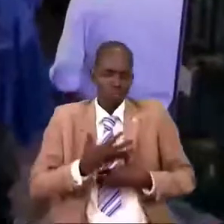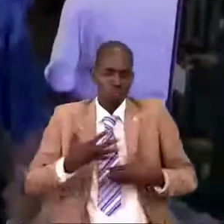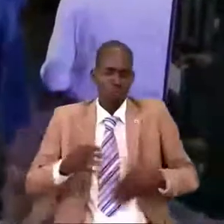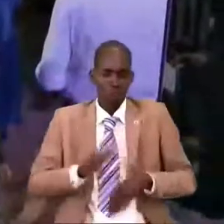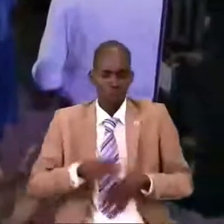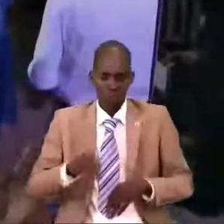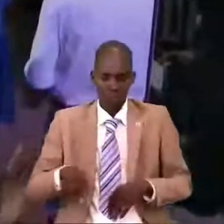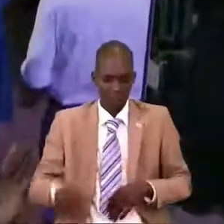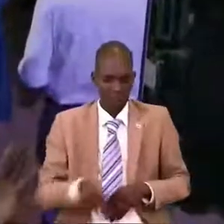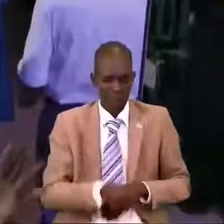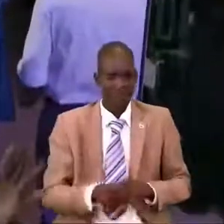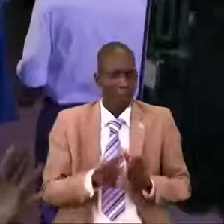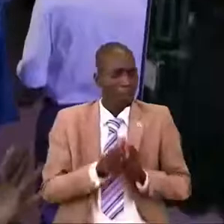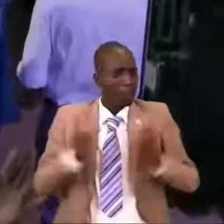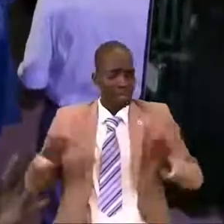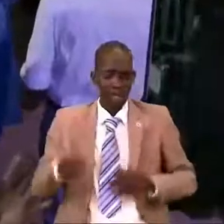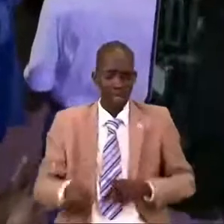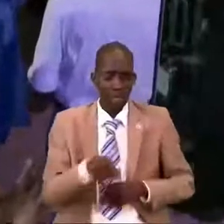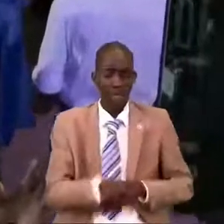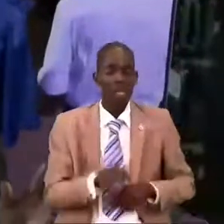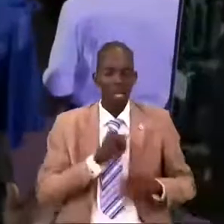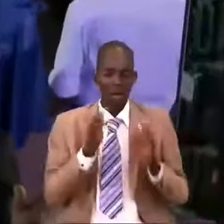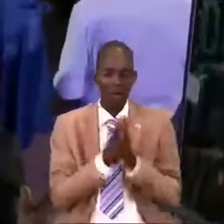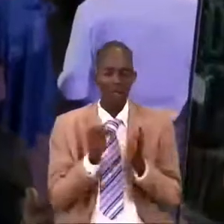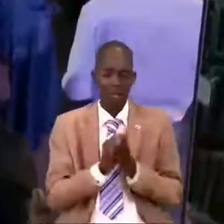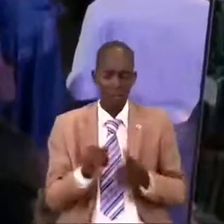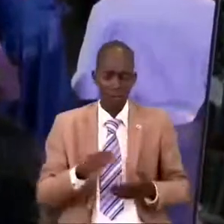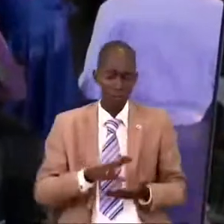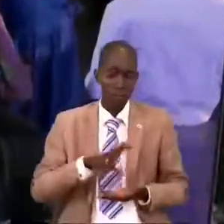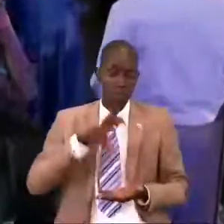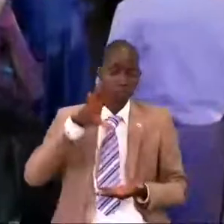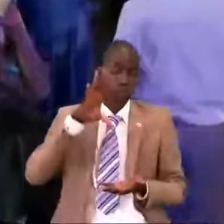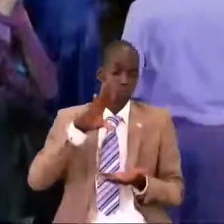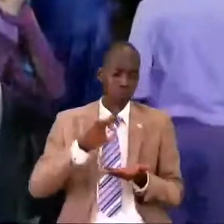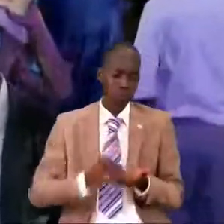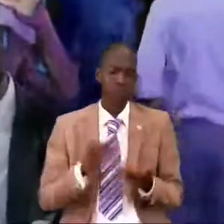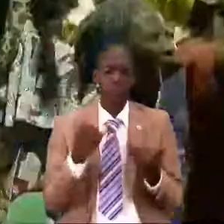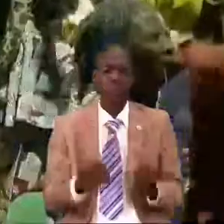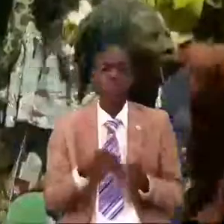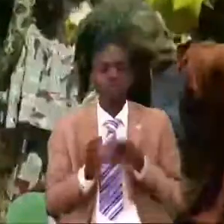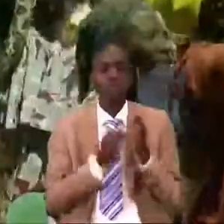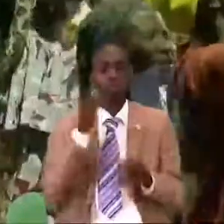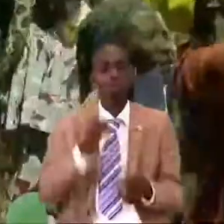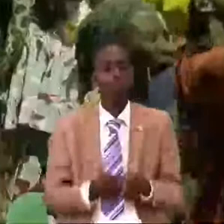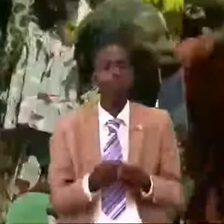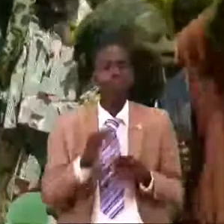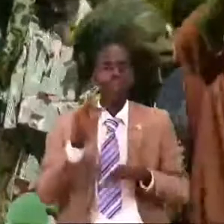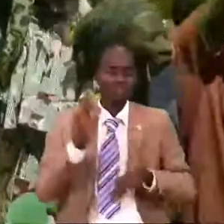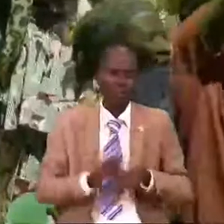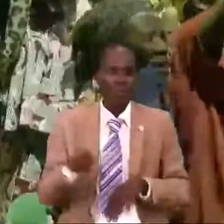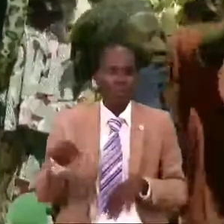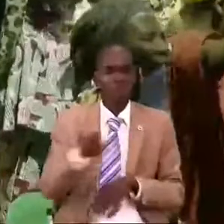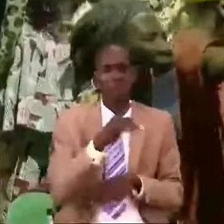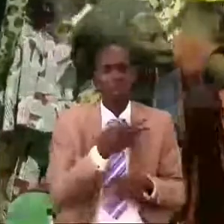maintenant. Touche-les, guéris-les par ta grande puissance au nom de Jésus.